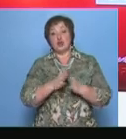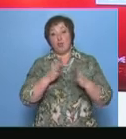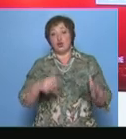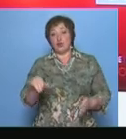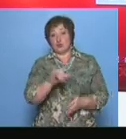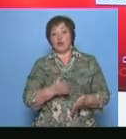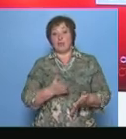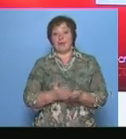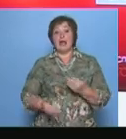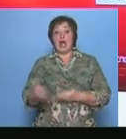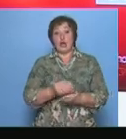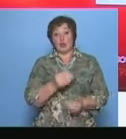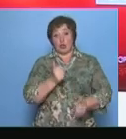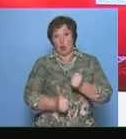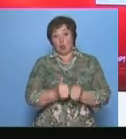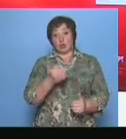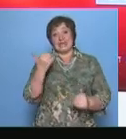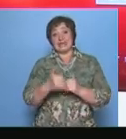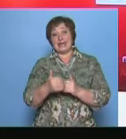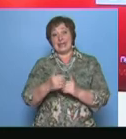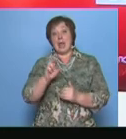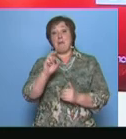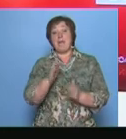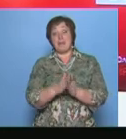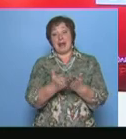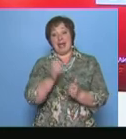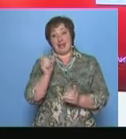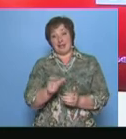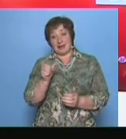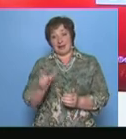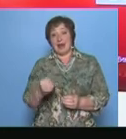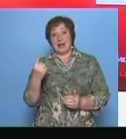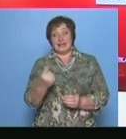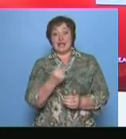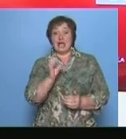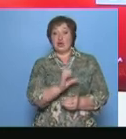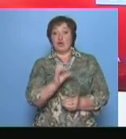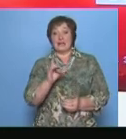подвели итоги конкурса среди библиотекарей. С одним из победителей познакомилась Софья Цыгвинцева.